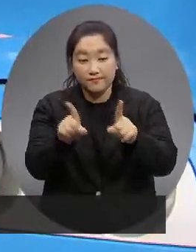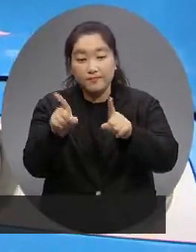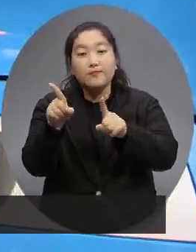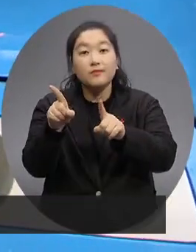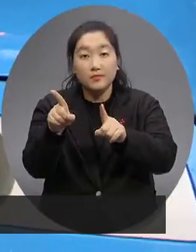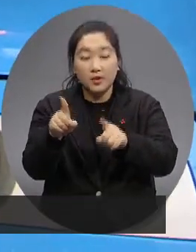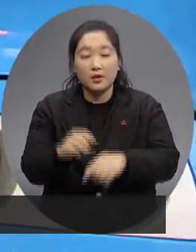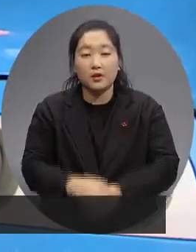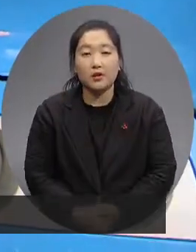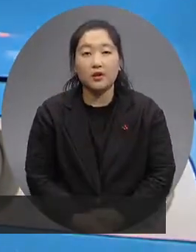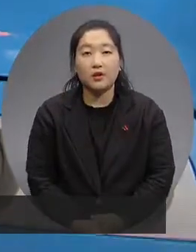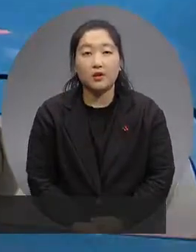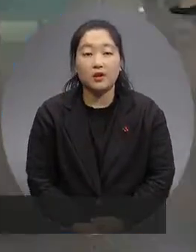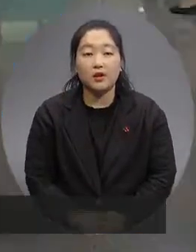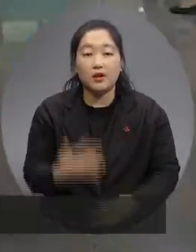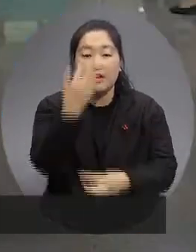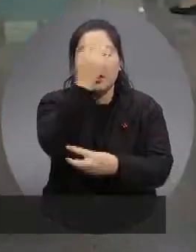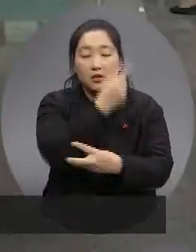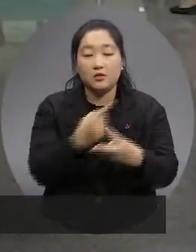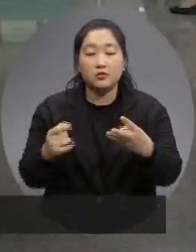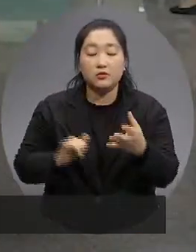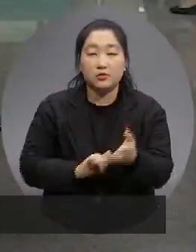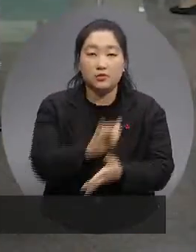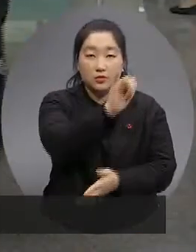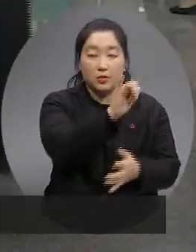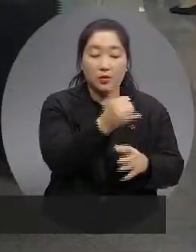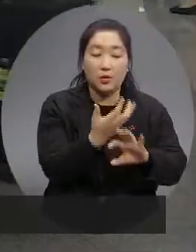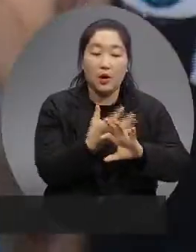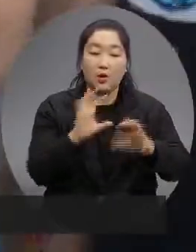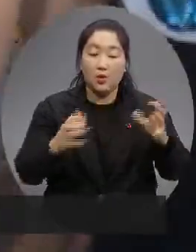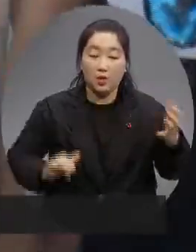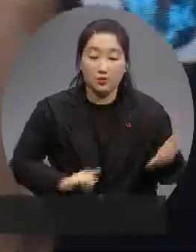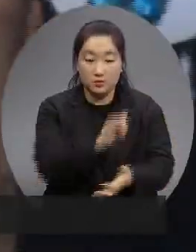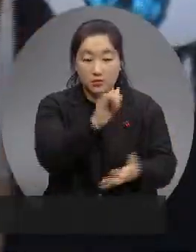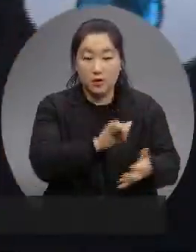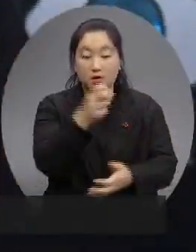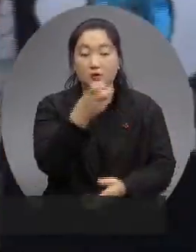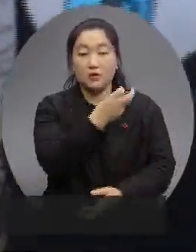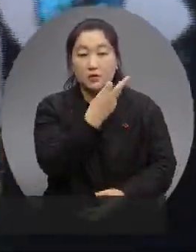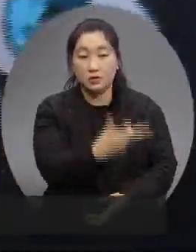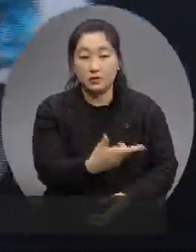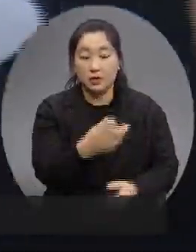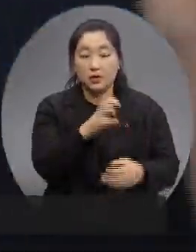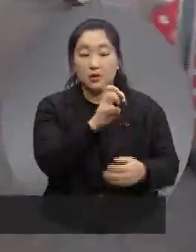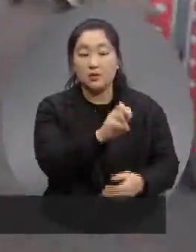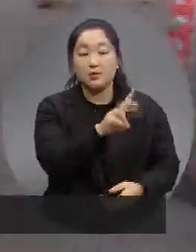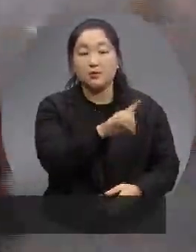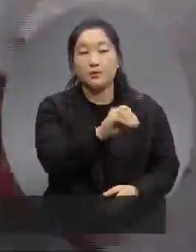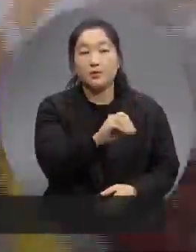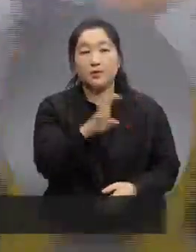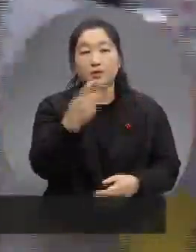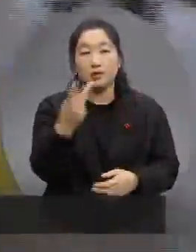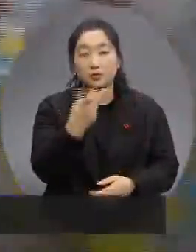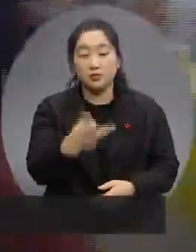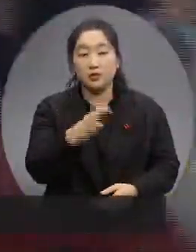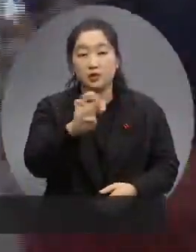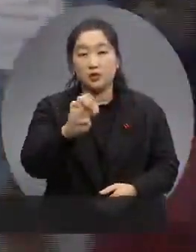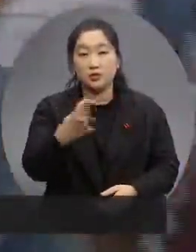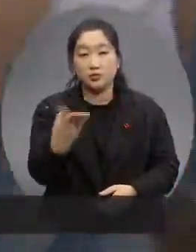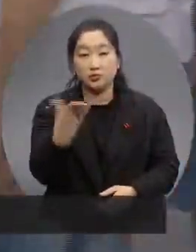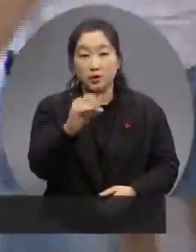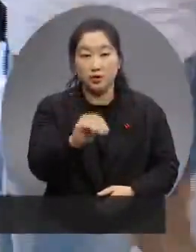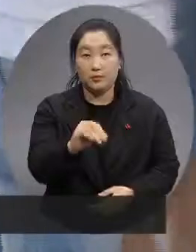찾아갔습니다. 청주공항 국제선 이용객도 2018년 31만 명, 2019년엔 49만